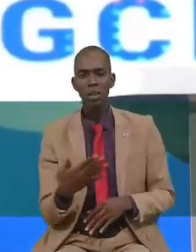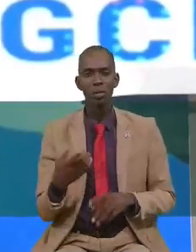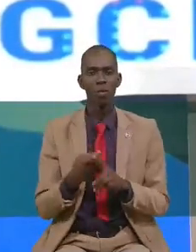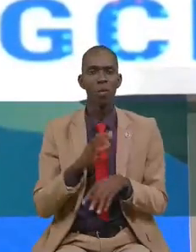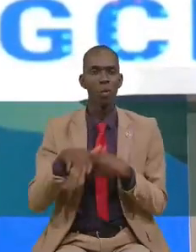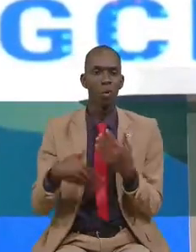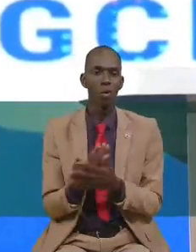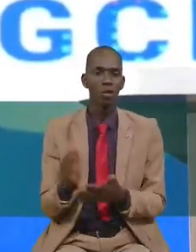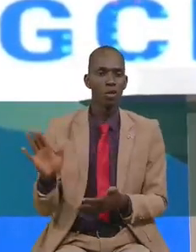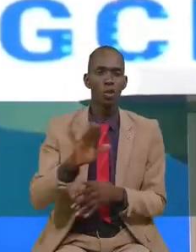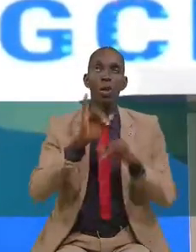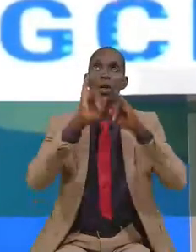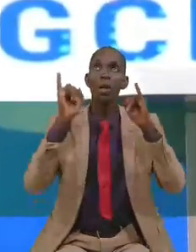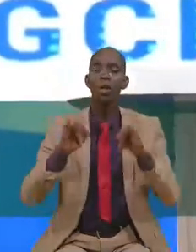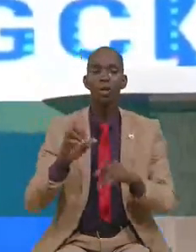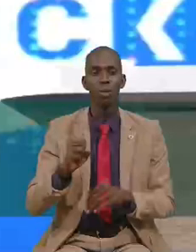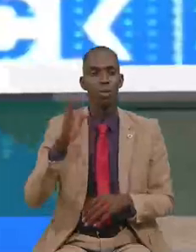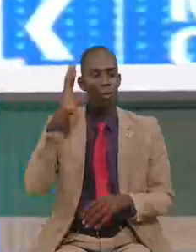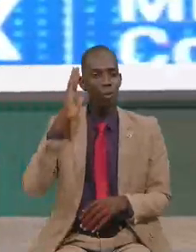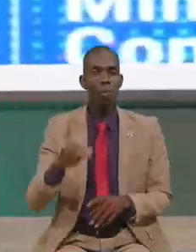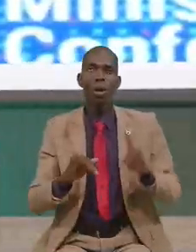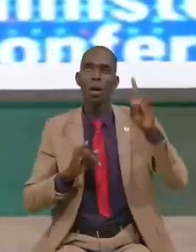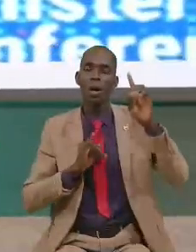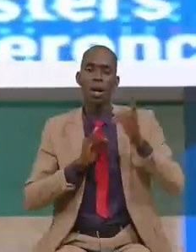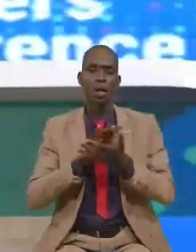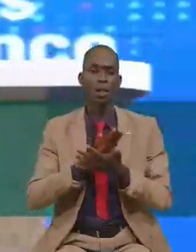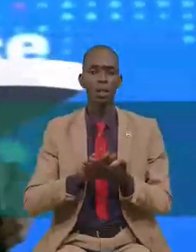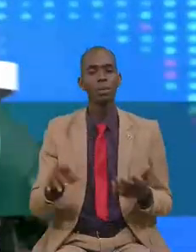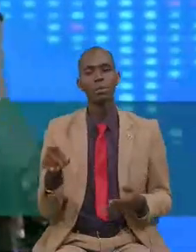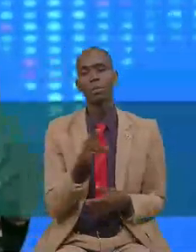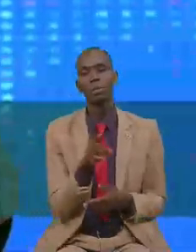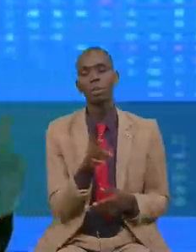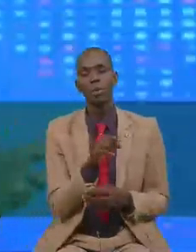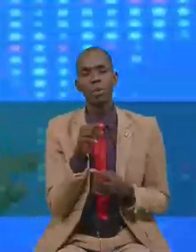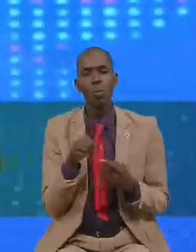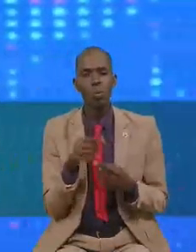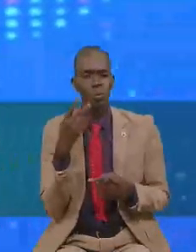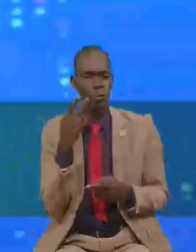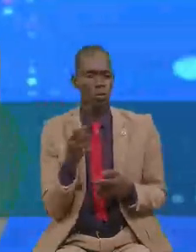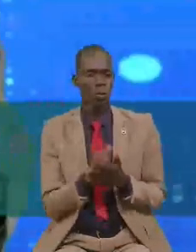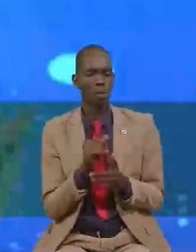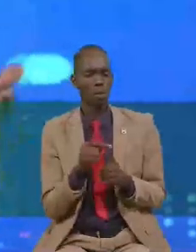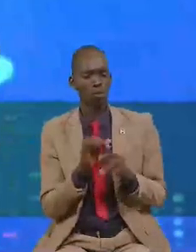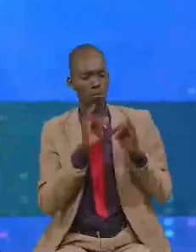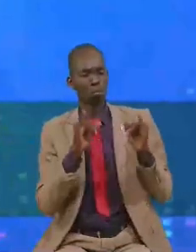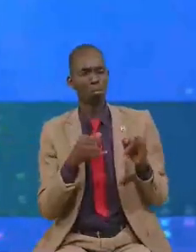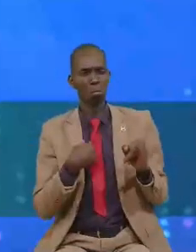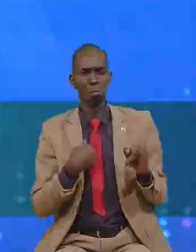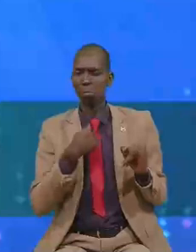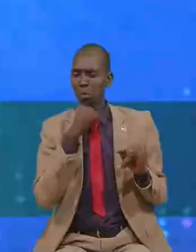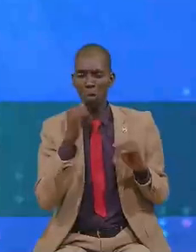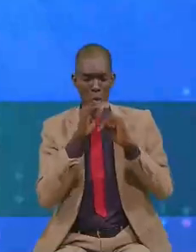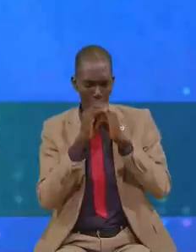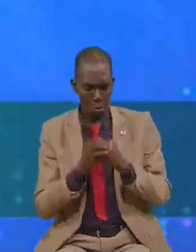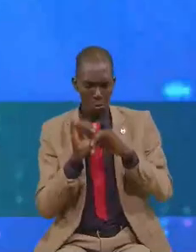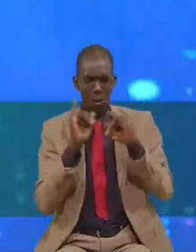vous purifierai. Parfois, quand vous lisez cela, vous vous demandez, je ne suis pas un idolâtre. Tout est